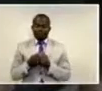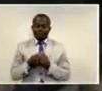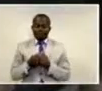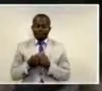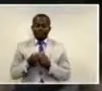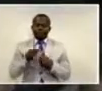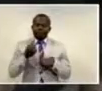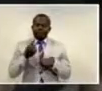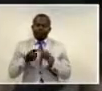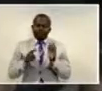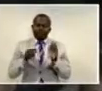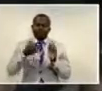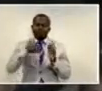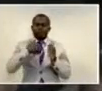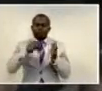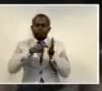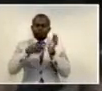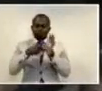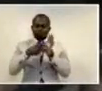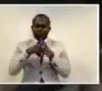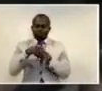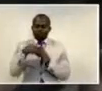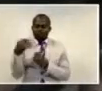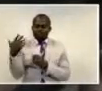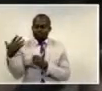naho gutunga umushinga gusa mu mpapuro